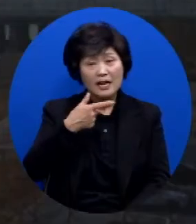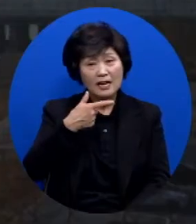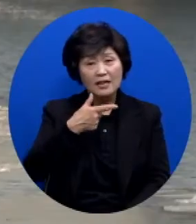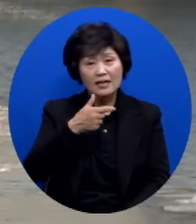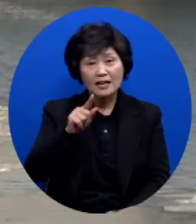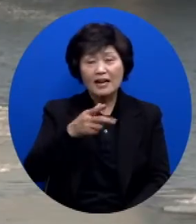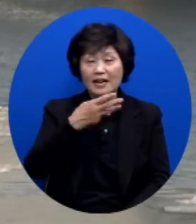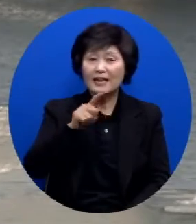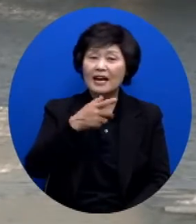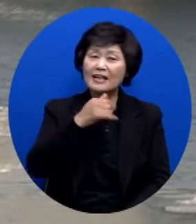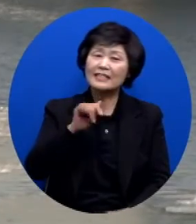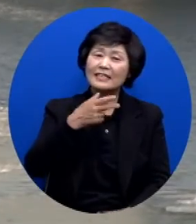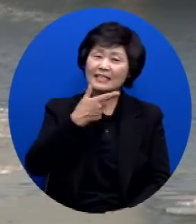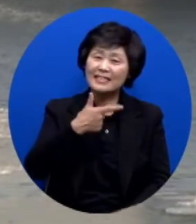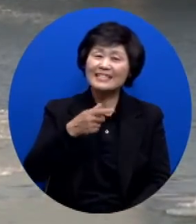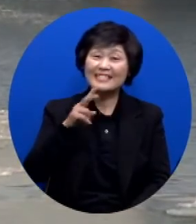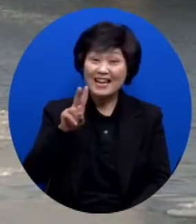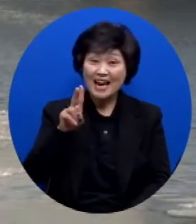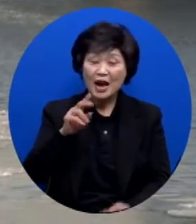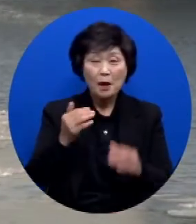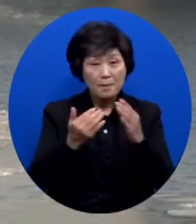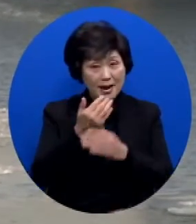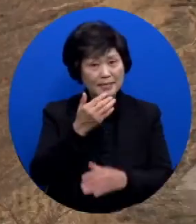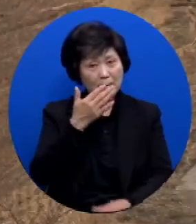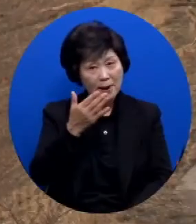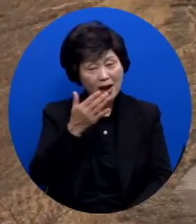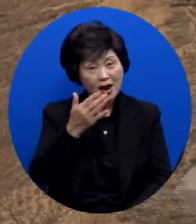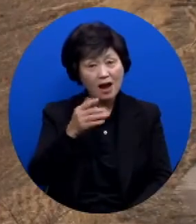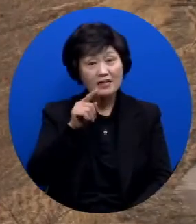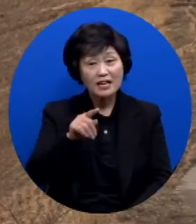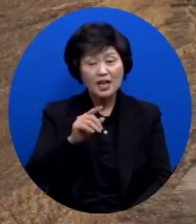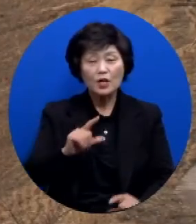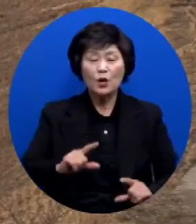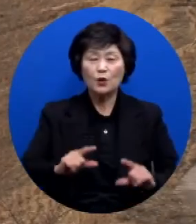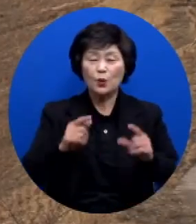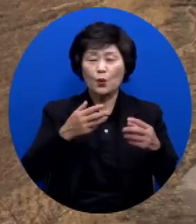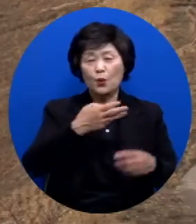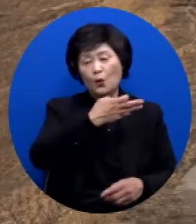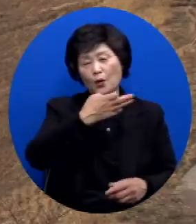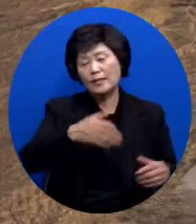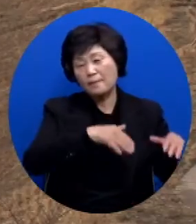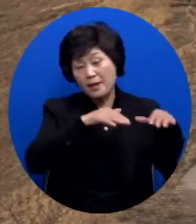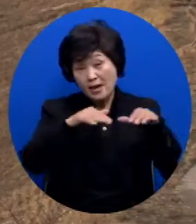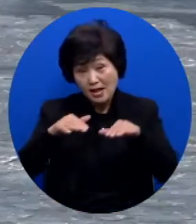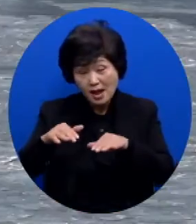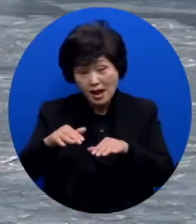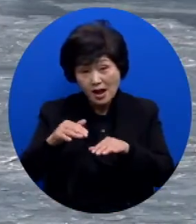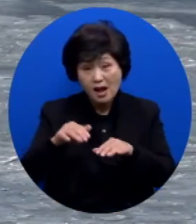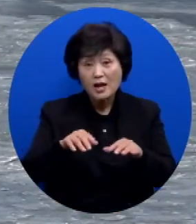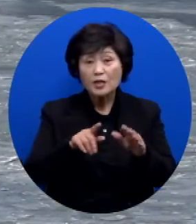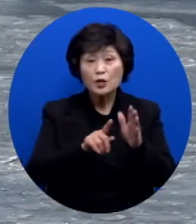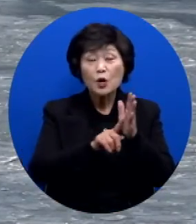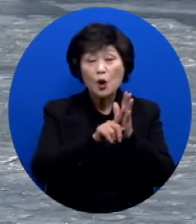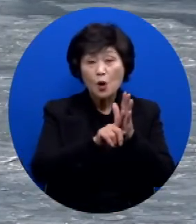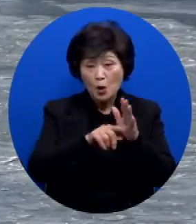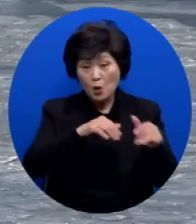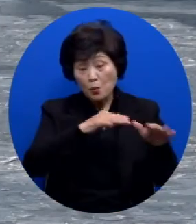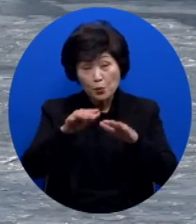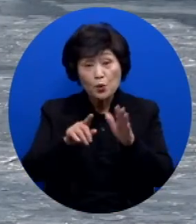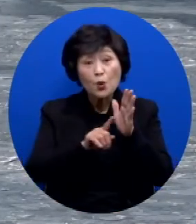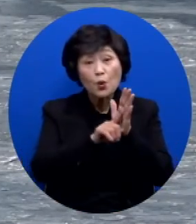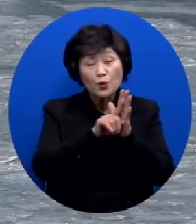라니냐는 동태평양 적도 지역의 바닷물 온도가 평년보다 0.5도 낮은 상태로 5개월 동안 지속되는